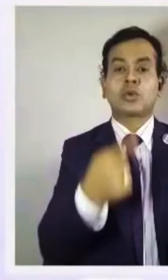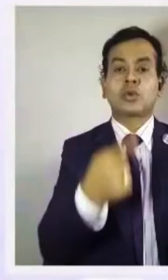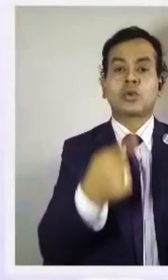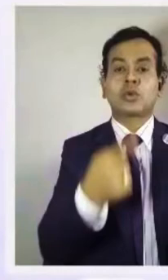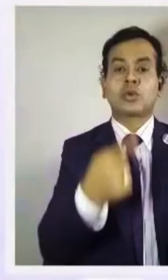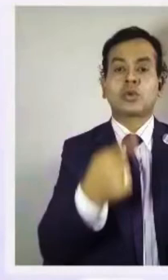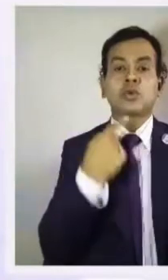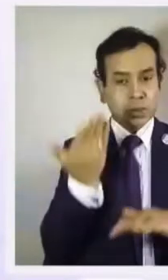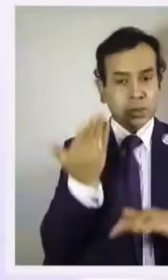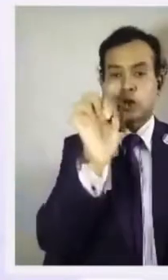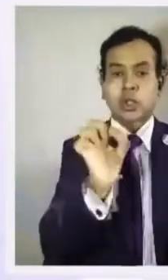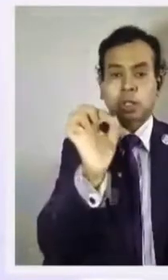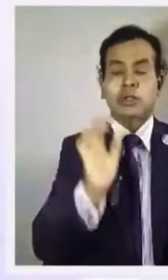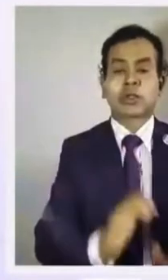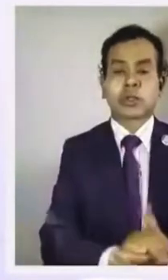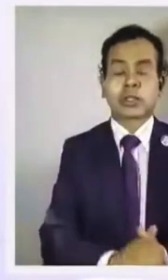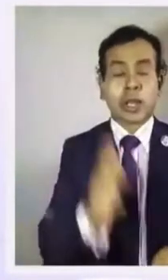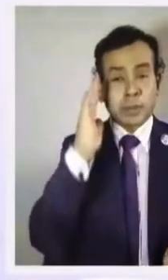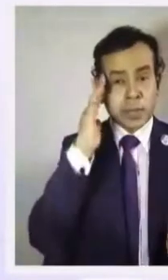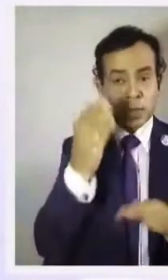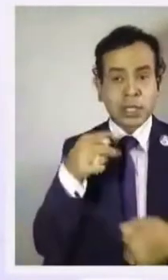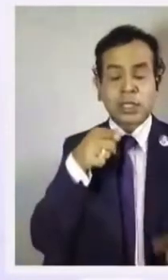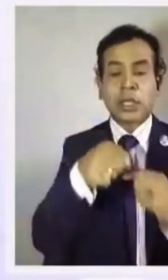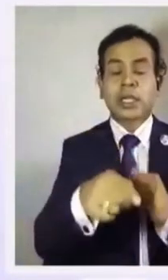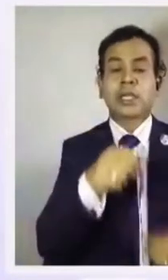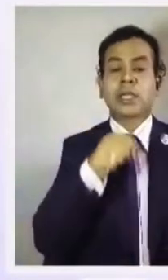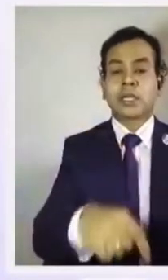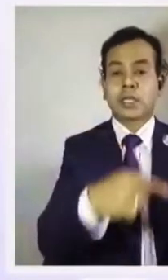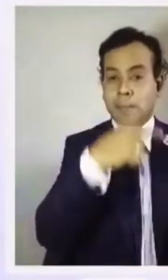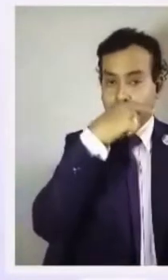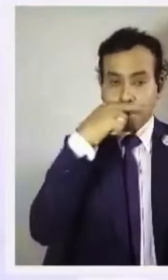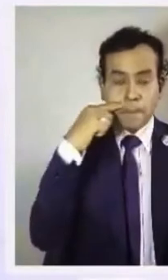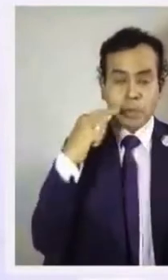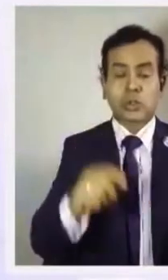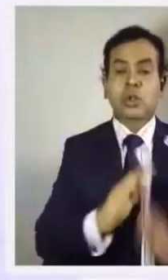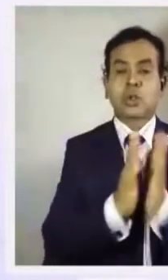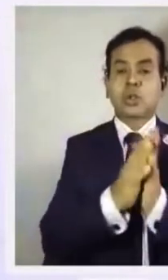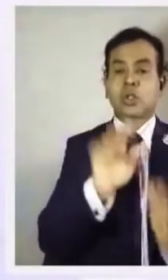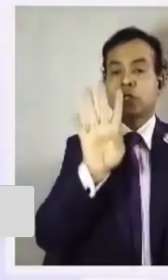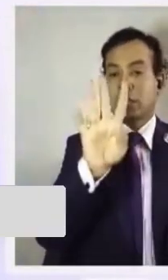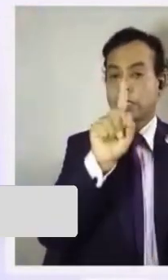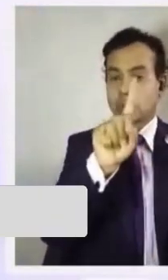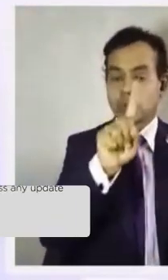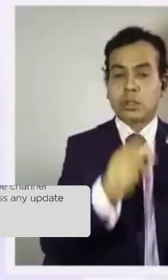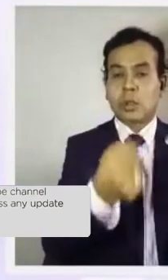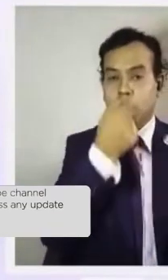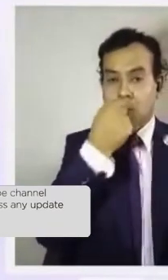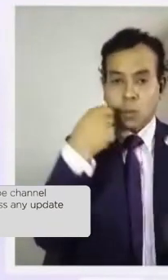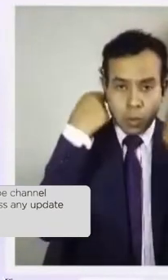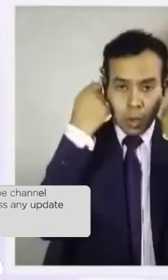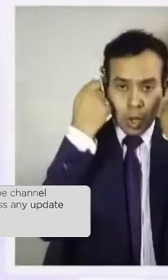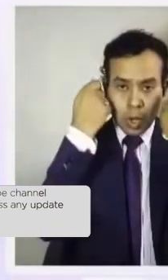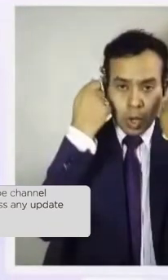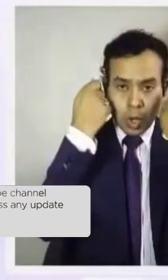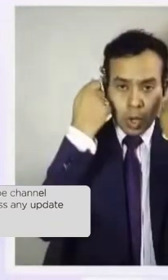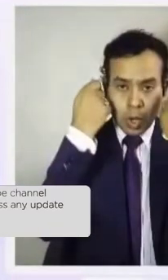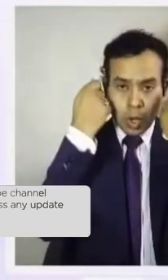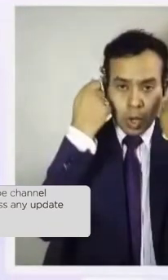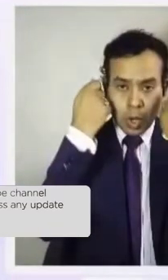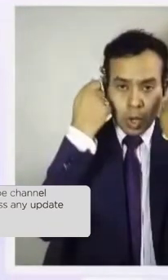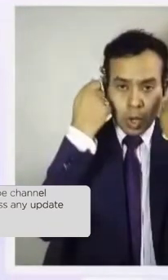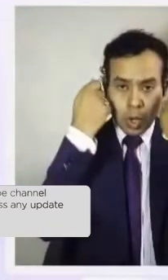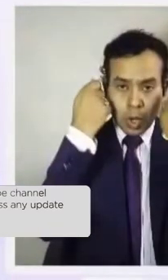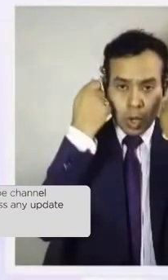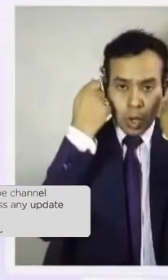9 জন। এ পর্যন্ত পুরুষ মৃত্যুবরণ করেছেন 2,209 জন, নারী 592 জন।